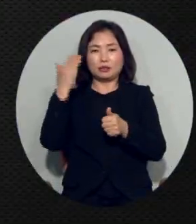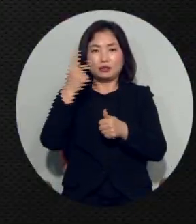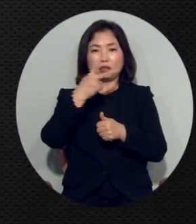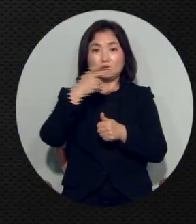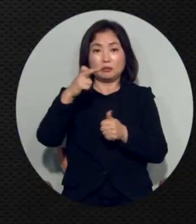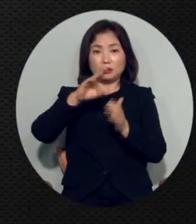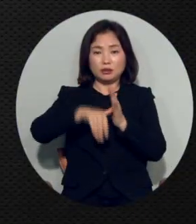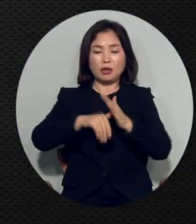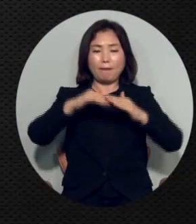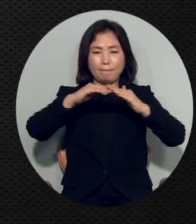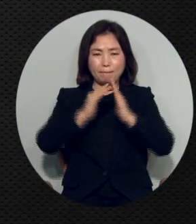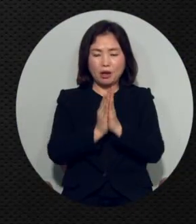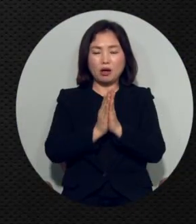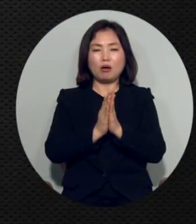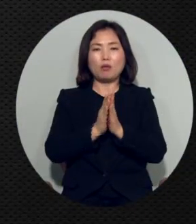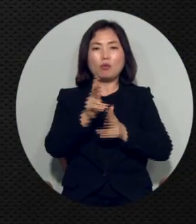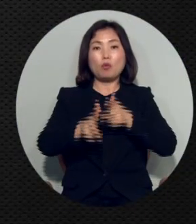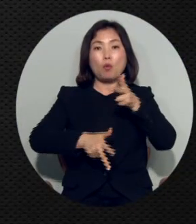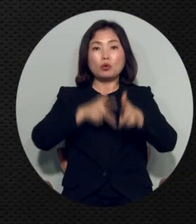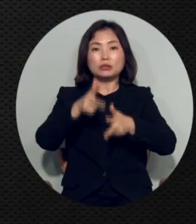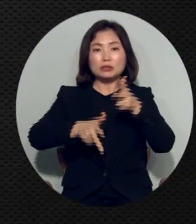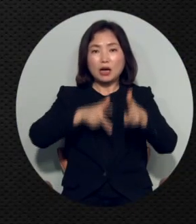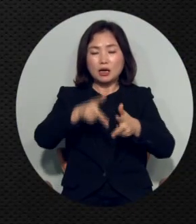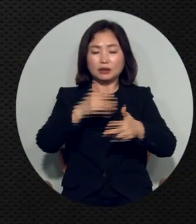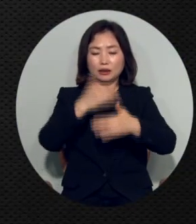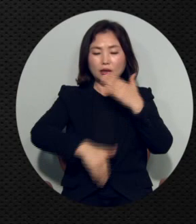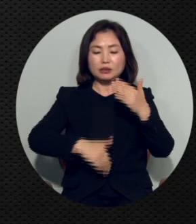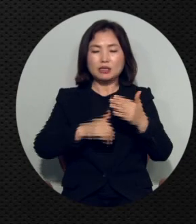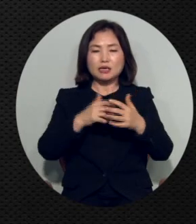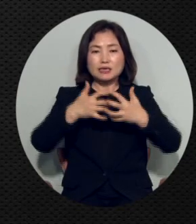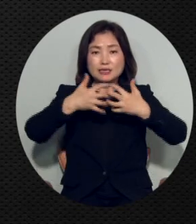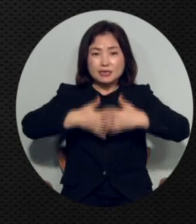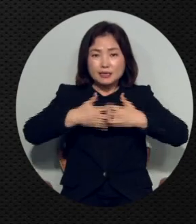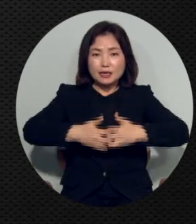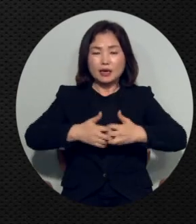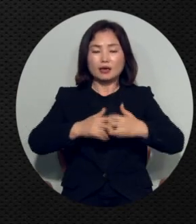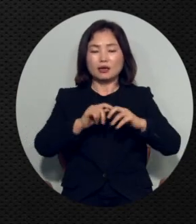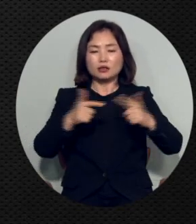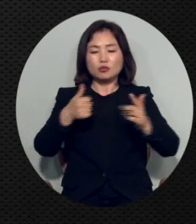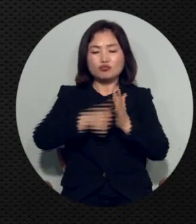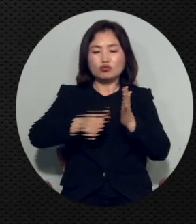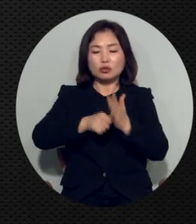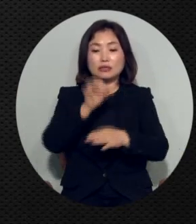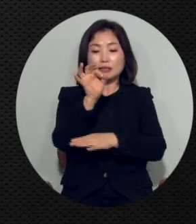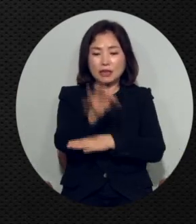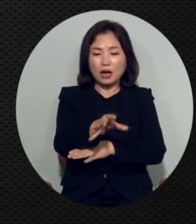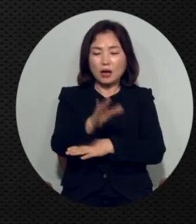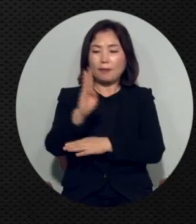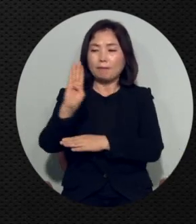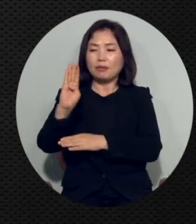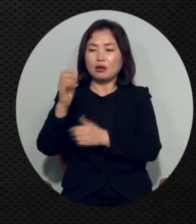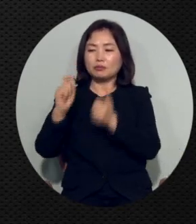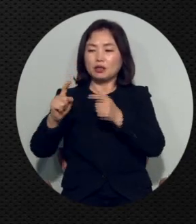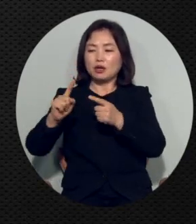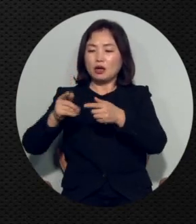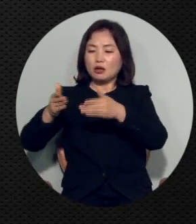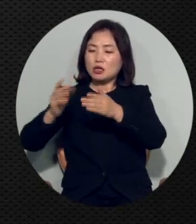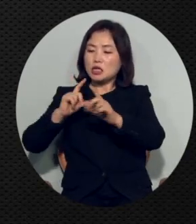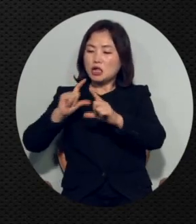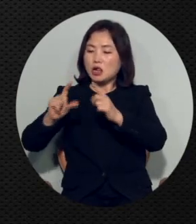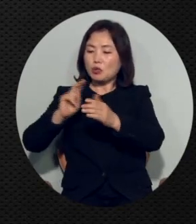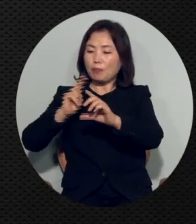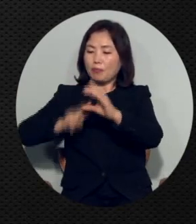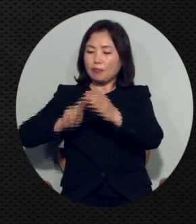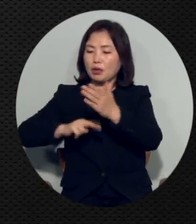2012년 폐업한 웅진폴리실리콘 공장이 남긴 기계설비 등 기상 무조건 을 매입한 뒤 b 업체와 설비 일부를